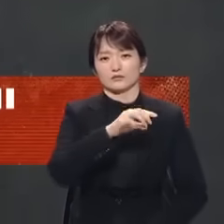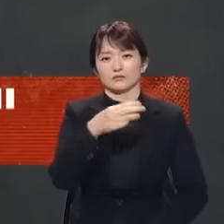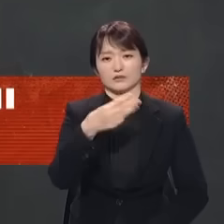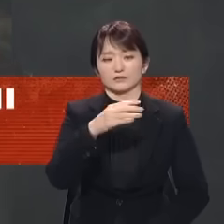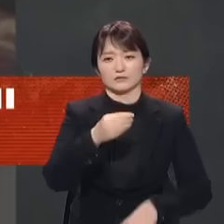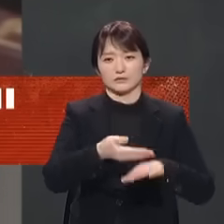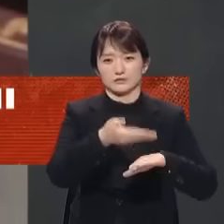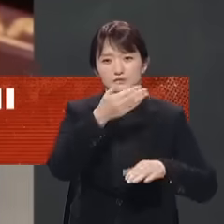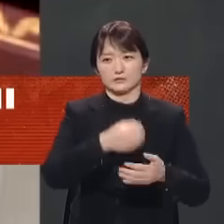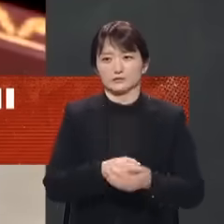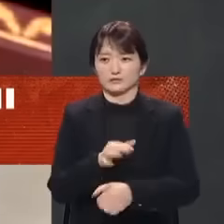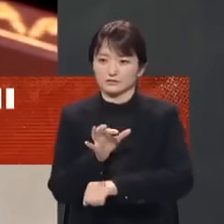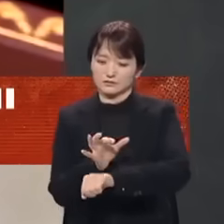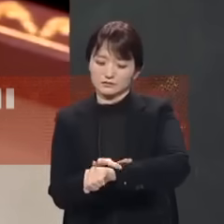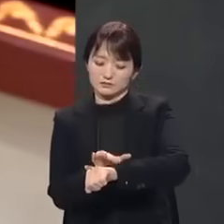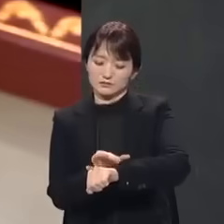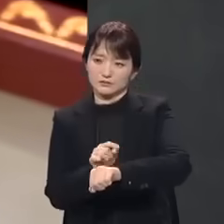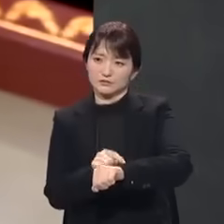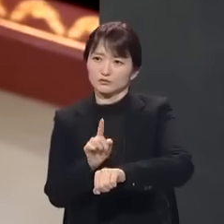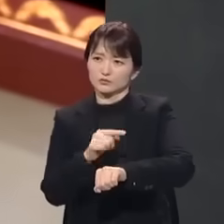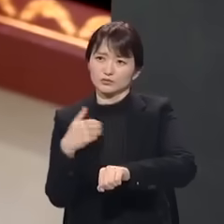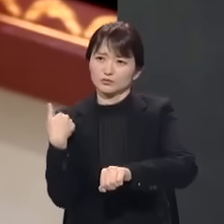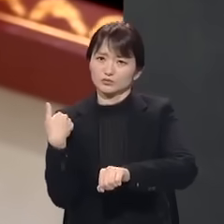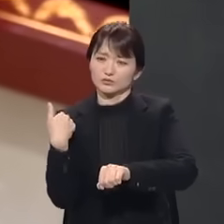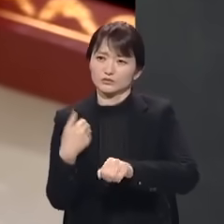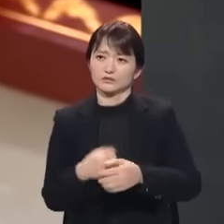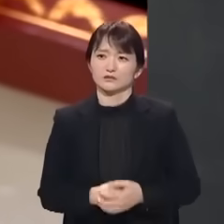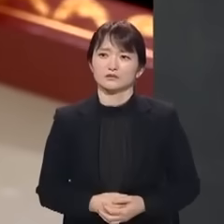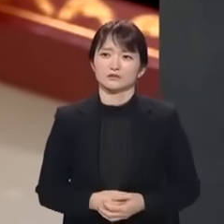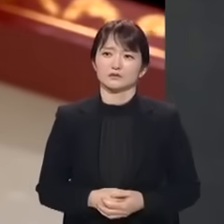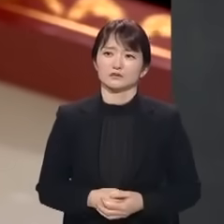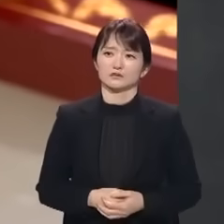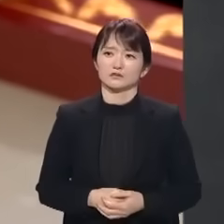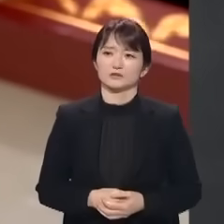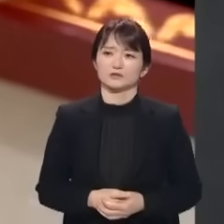저도 지금 시계 저 메이커는 뭔지 모르겠는데 아까 보니까